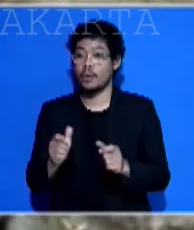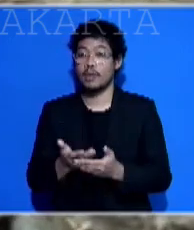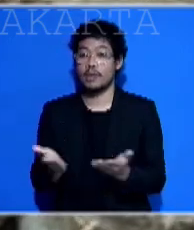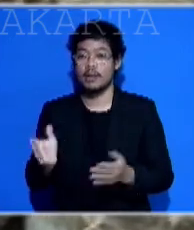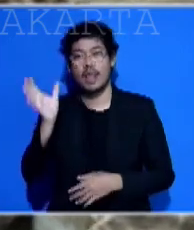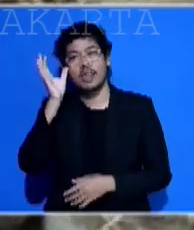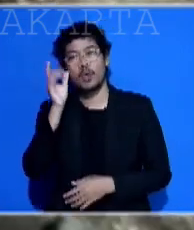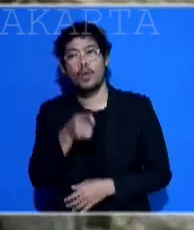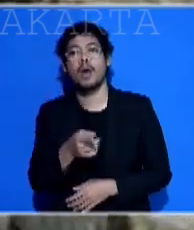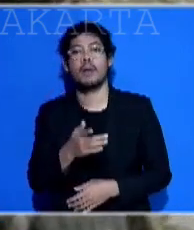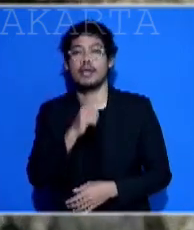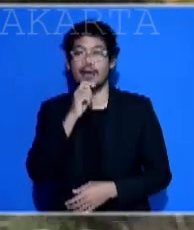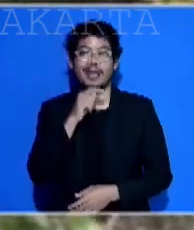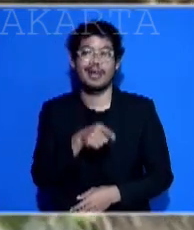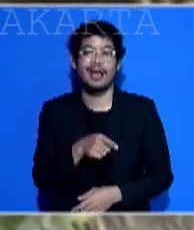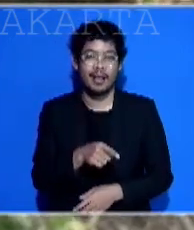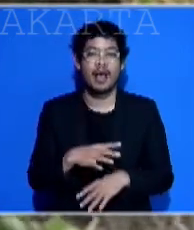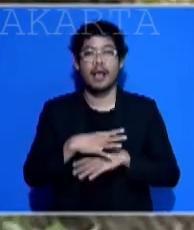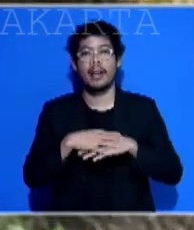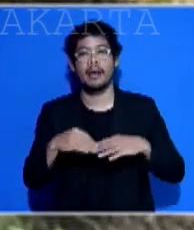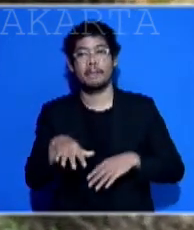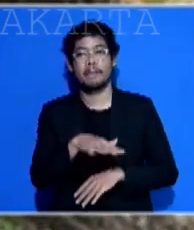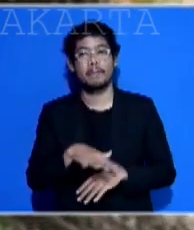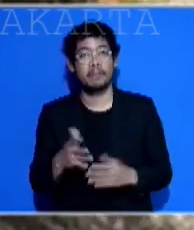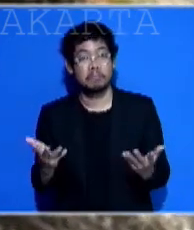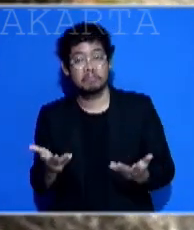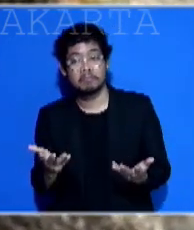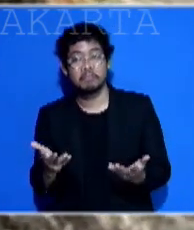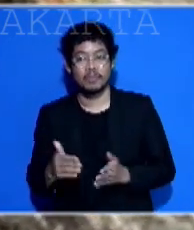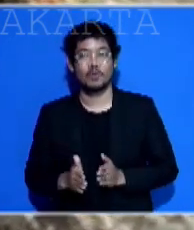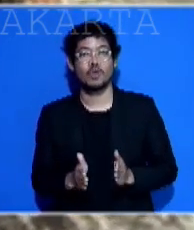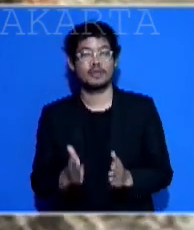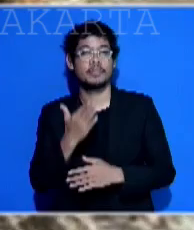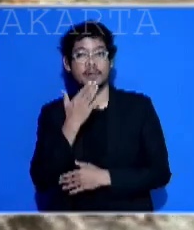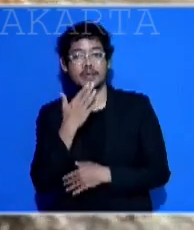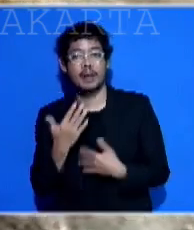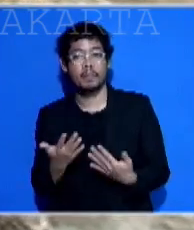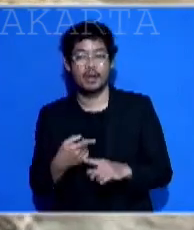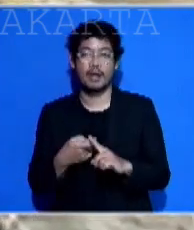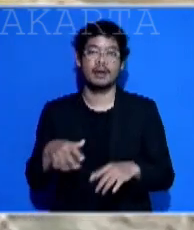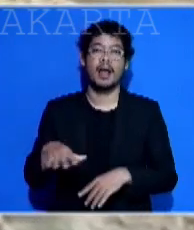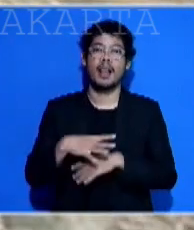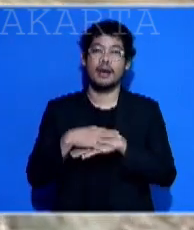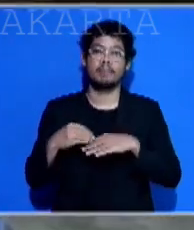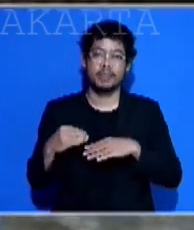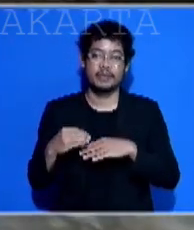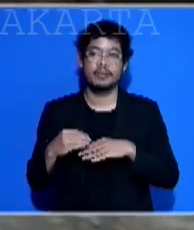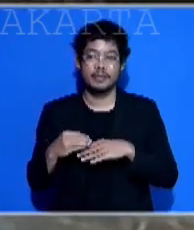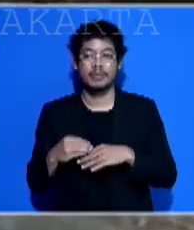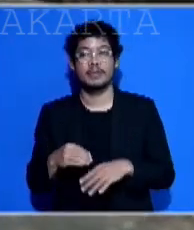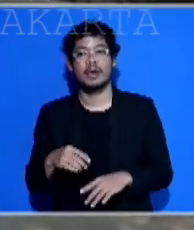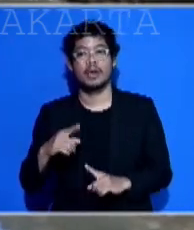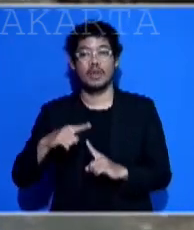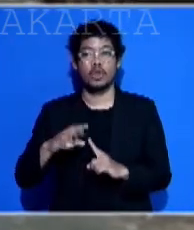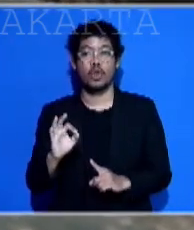Situs ingkang tasih alami menika dumados saking selo ageng kanthi wontenipun rekahan alami ingkang gambaraken kados dene tokoh ringgit